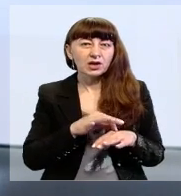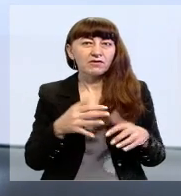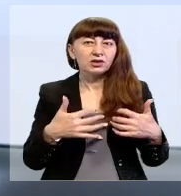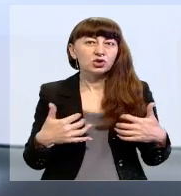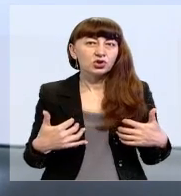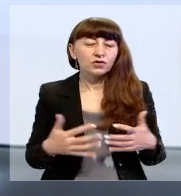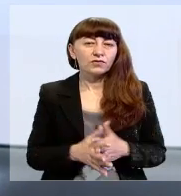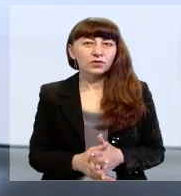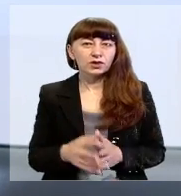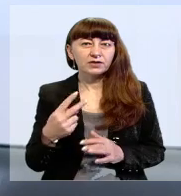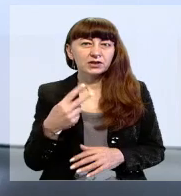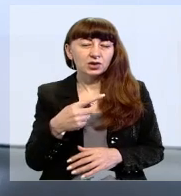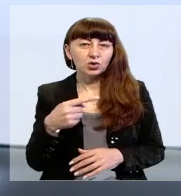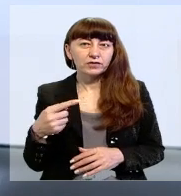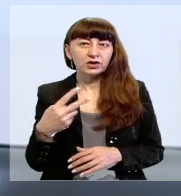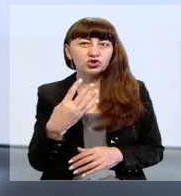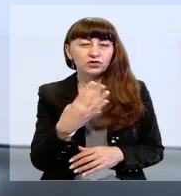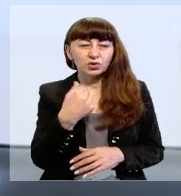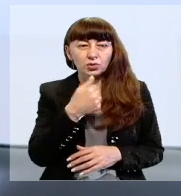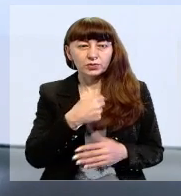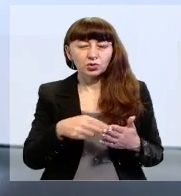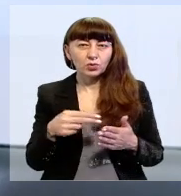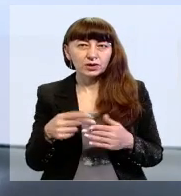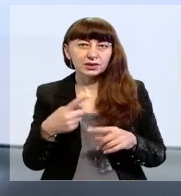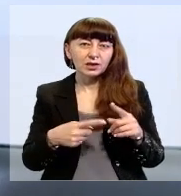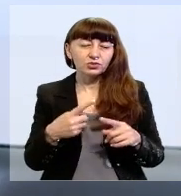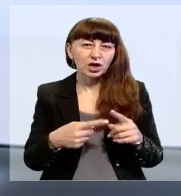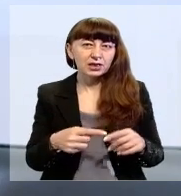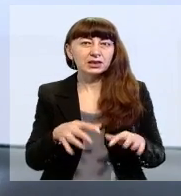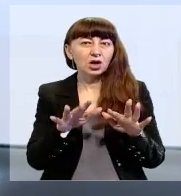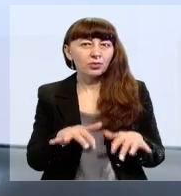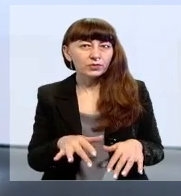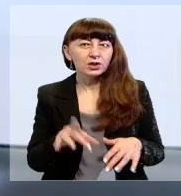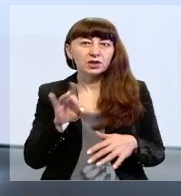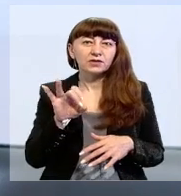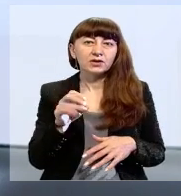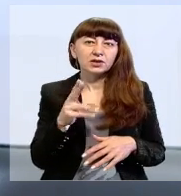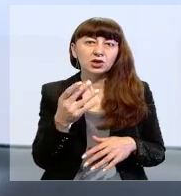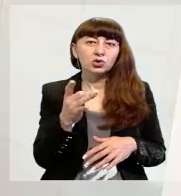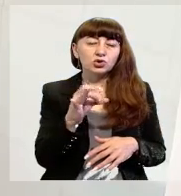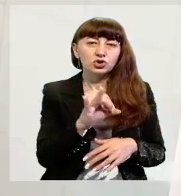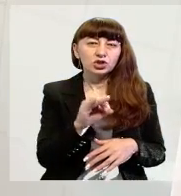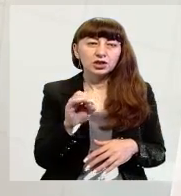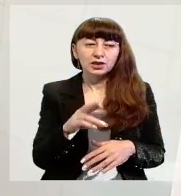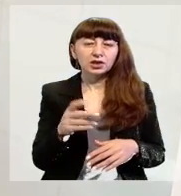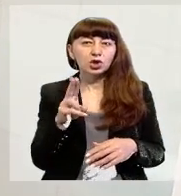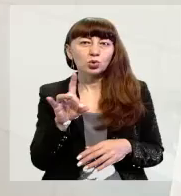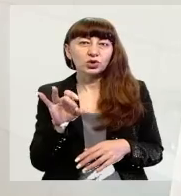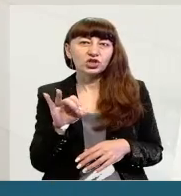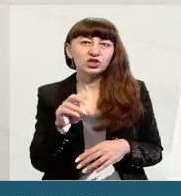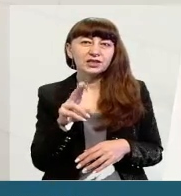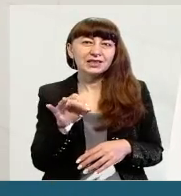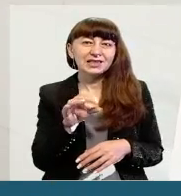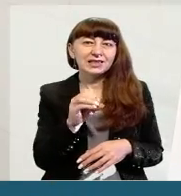қатар дезинфекция заттары, мал дәрігерлері үшін хирургиялық құралдар, арнайы киім мен аяқ киімдер сатып алынды. Айта кетейік, үкімет